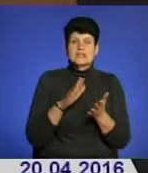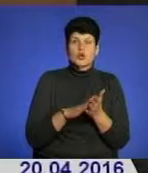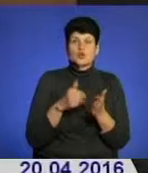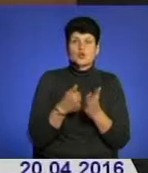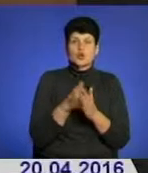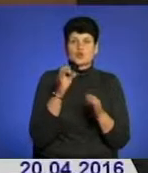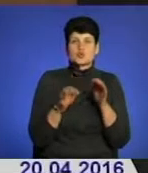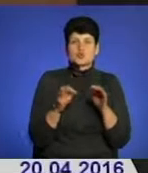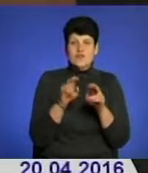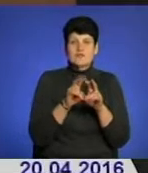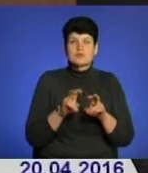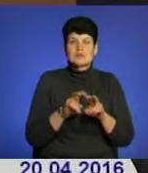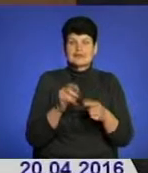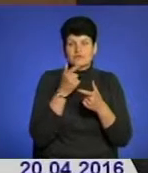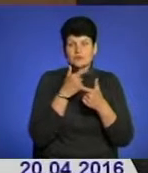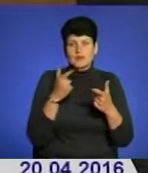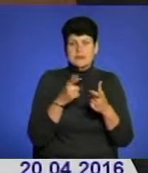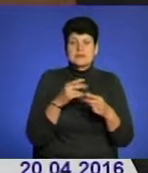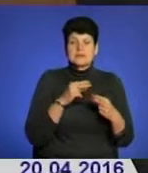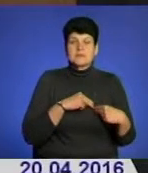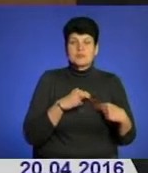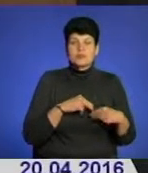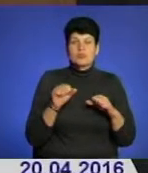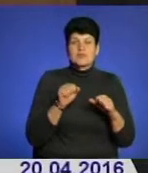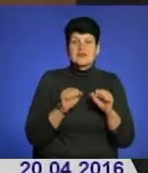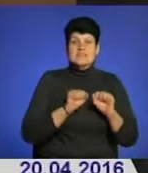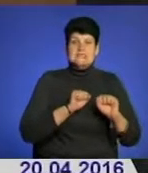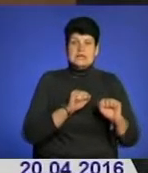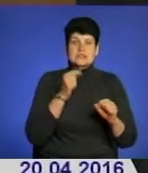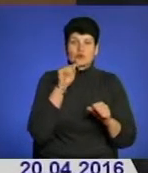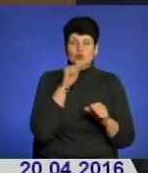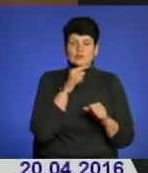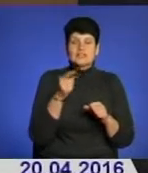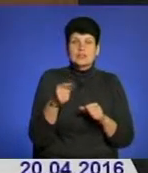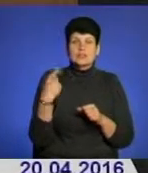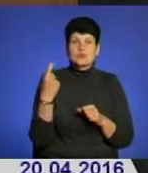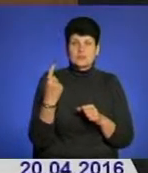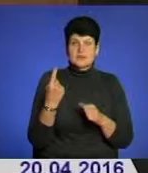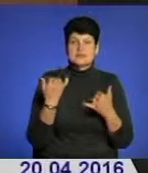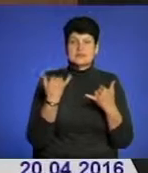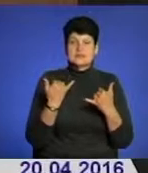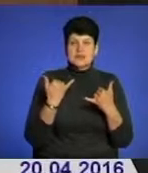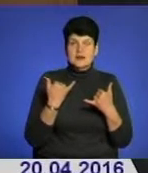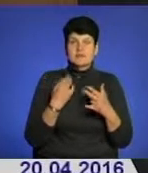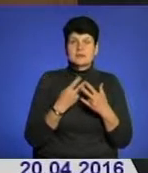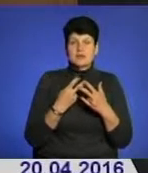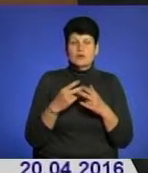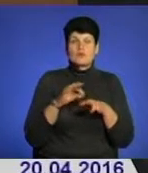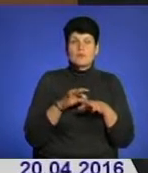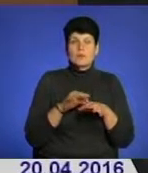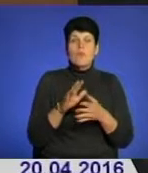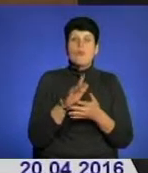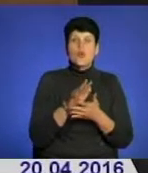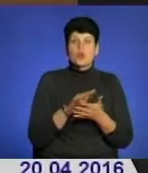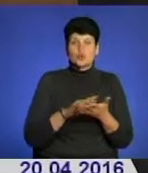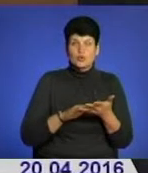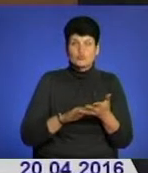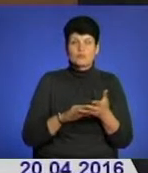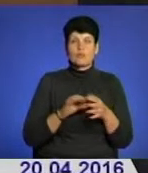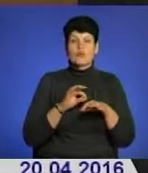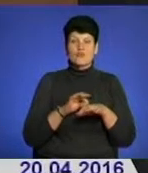за інформацією співробітників управління захисту економіки в Тернопільській області. На даний час у кримінальному провадженні продовжують